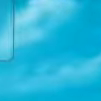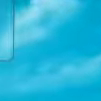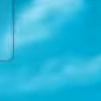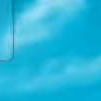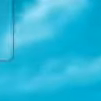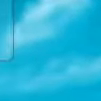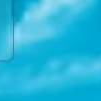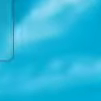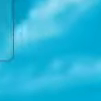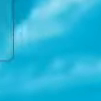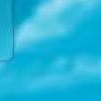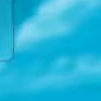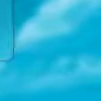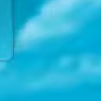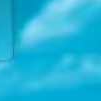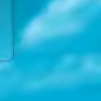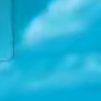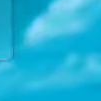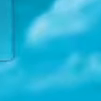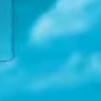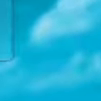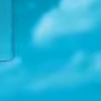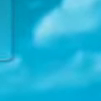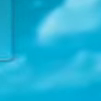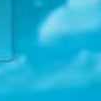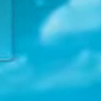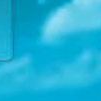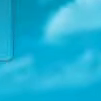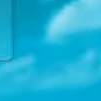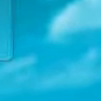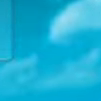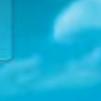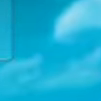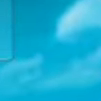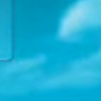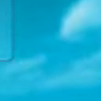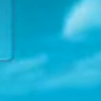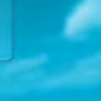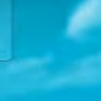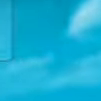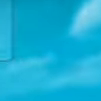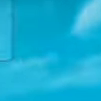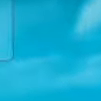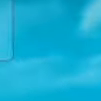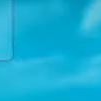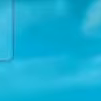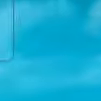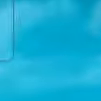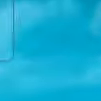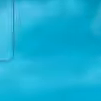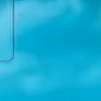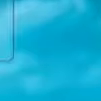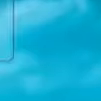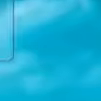Қармақшыда сынап бағанасы күндіз 18, түнде 4 градус жылы болады. Жалағашта күндіз 19 градус жылы,